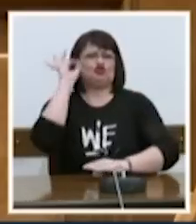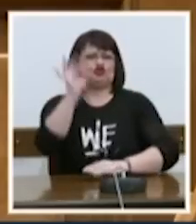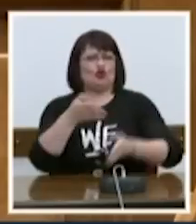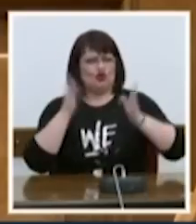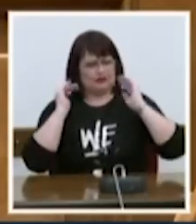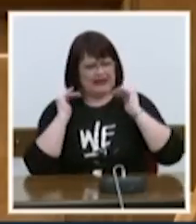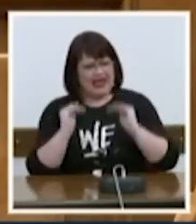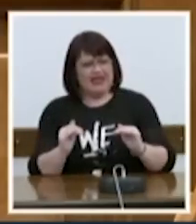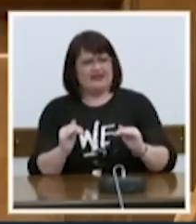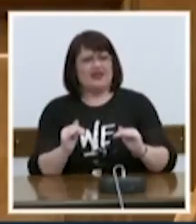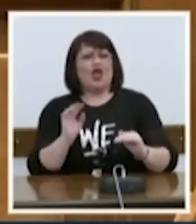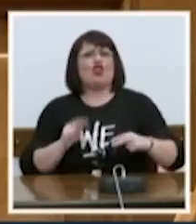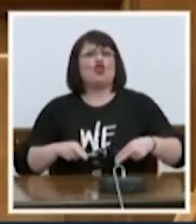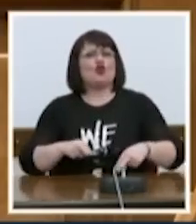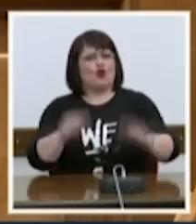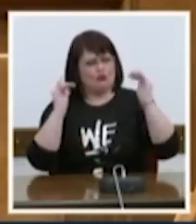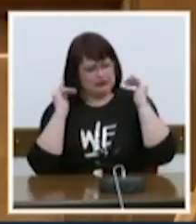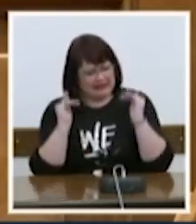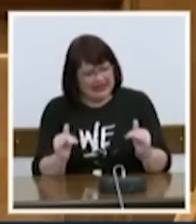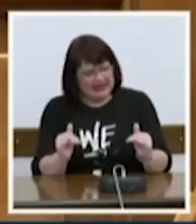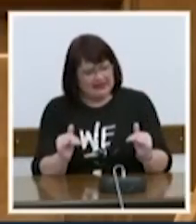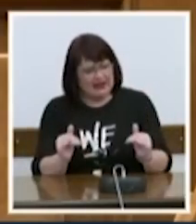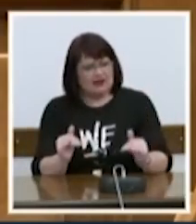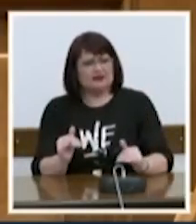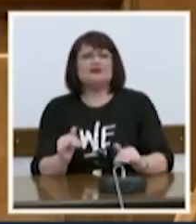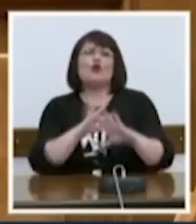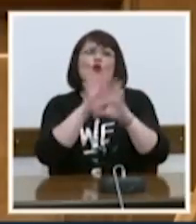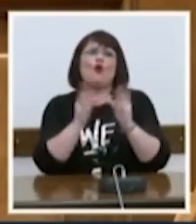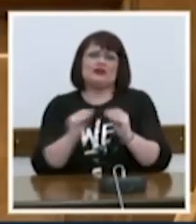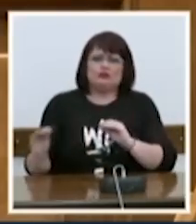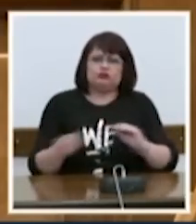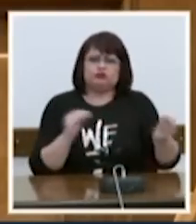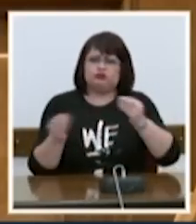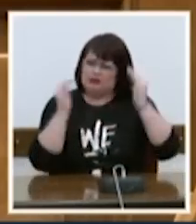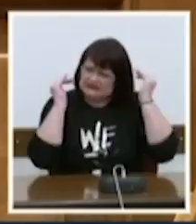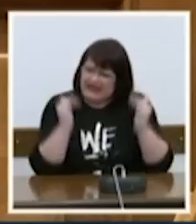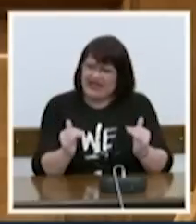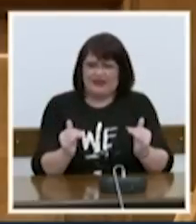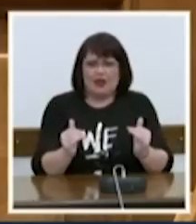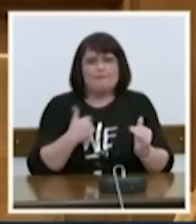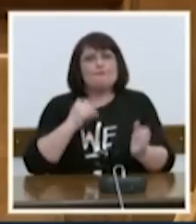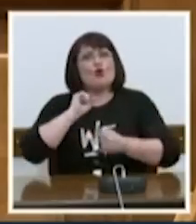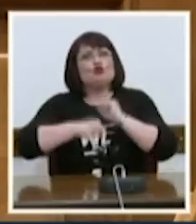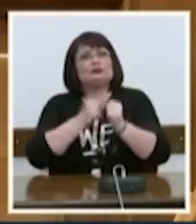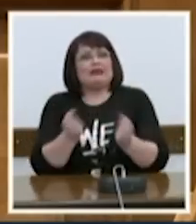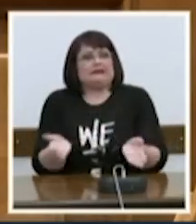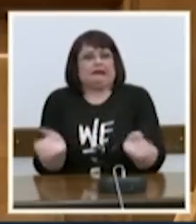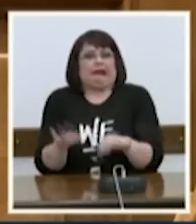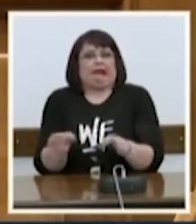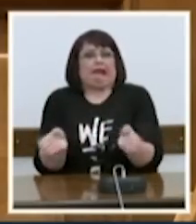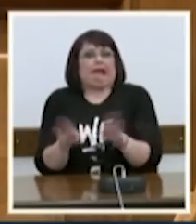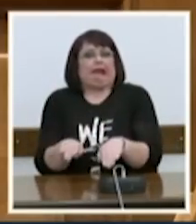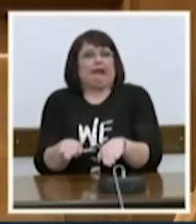με αυτό το κριτήριο θα αντιμετωπίσετε ό,τι προκύψει, προσπαθώντας πάντα να κουκουλώσετε τα